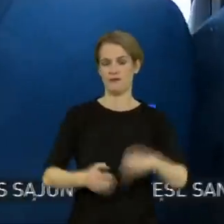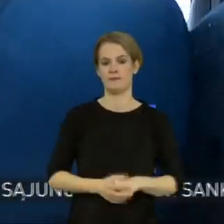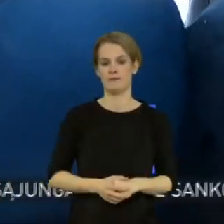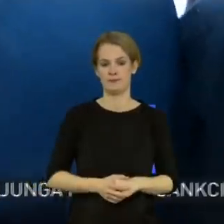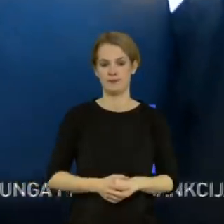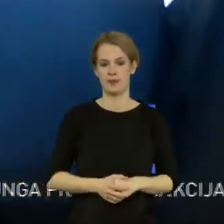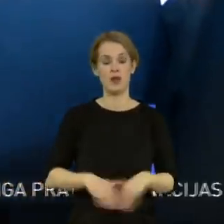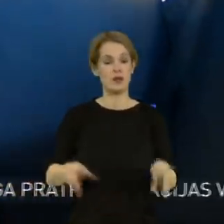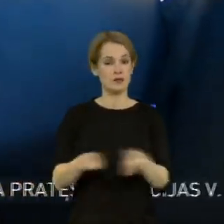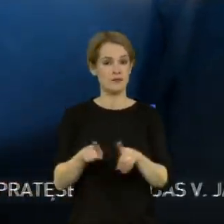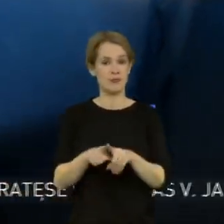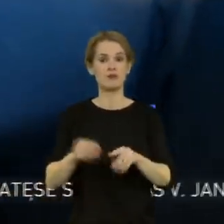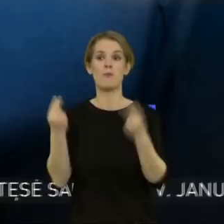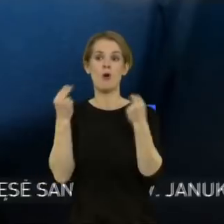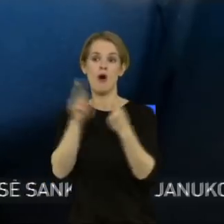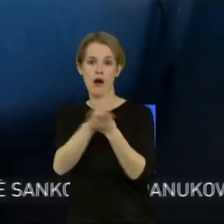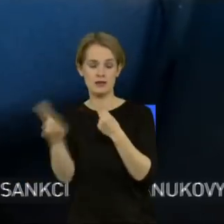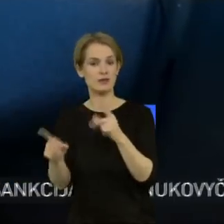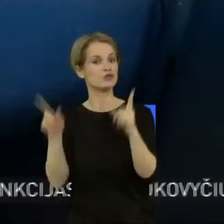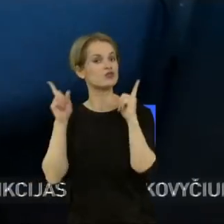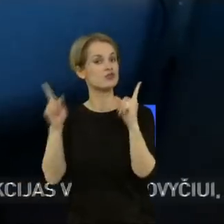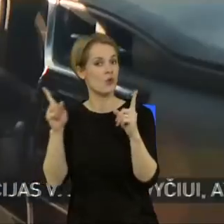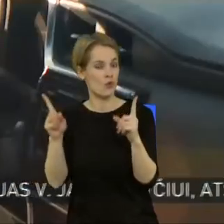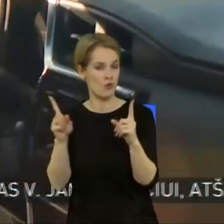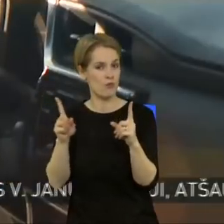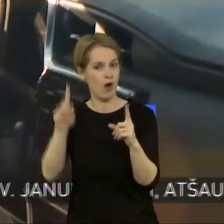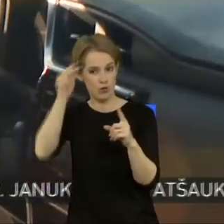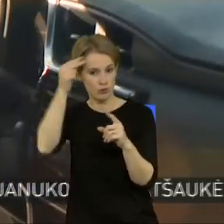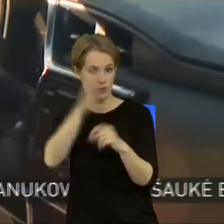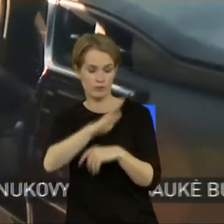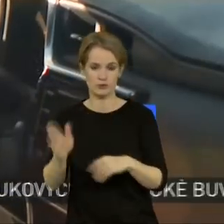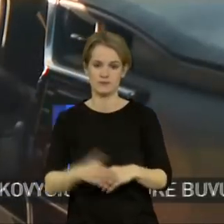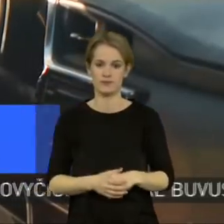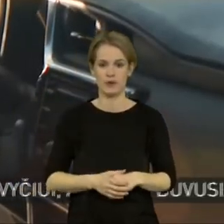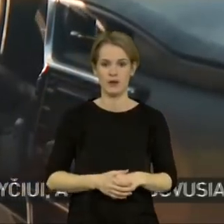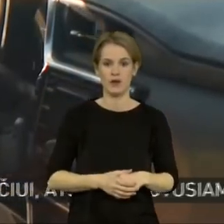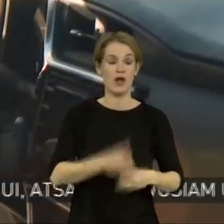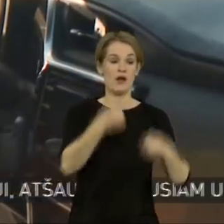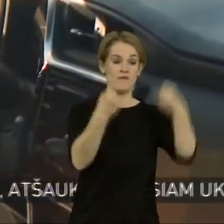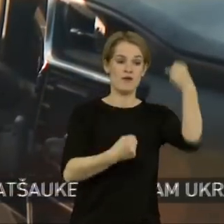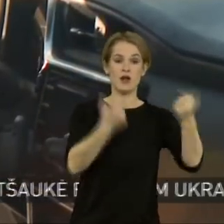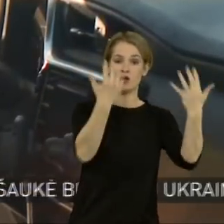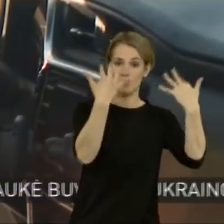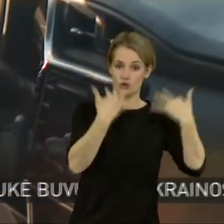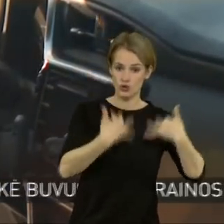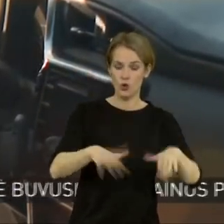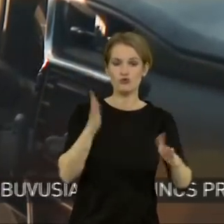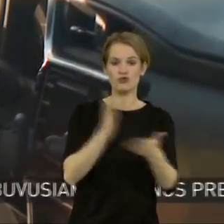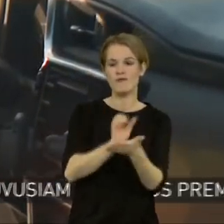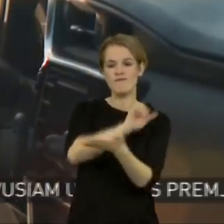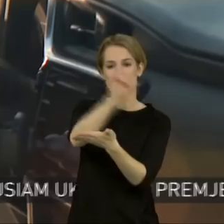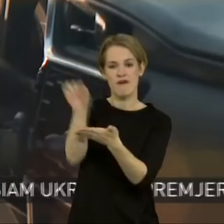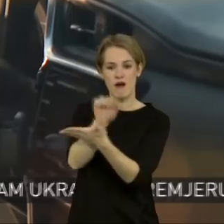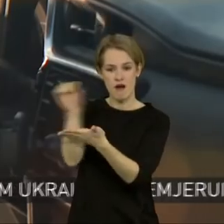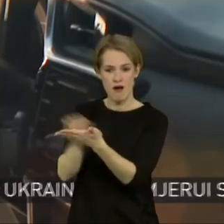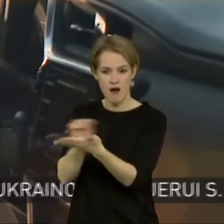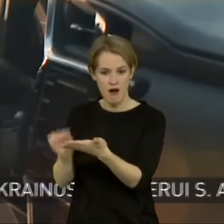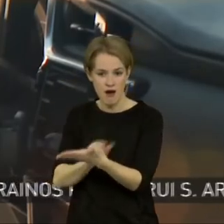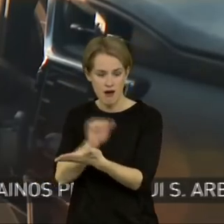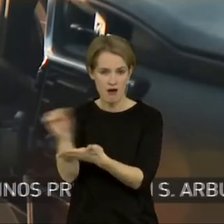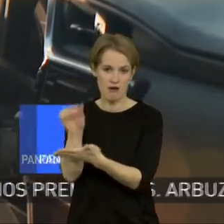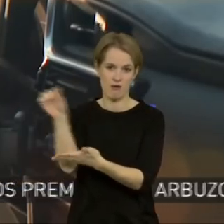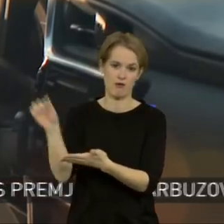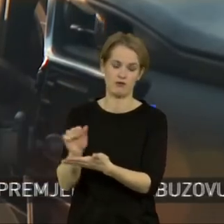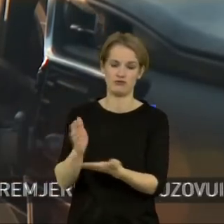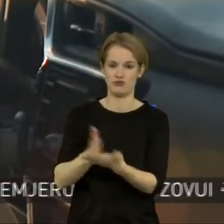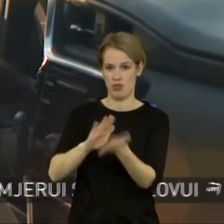pasirūpinta ir mokinių saugumu. Po kiekvienos pamokos automobilis yra vedinamas ir dezinfekuojami visi paviršiai, kur mokinys turėjo kontaktą